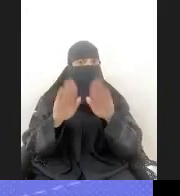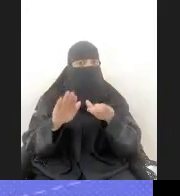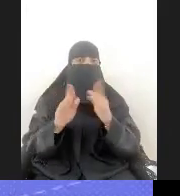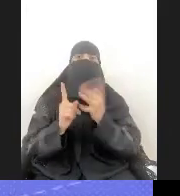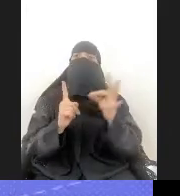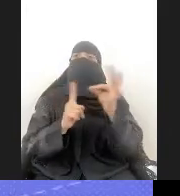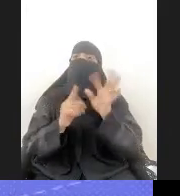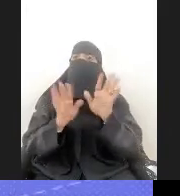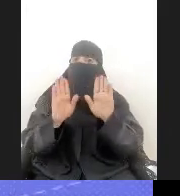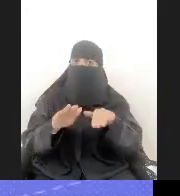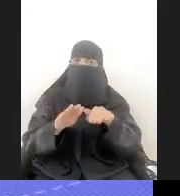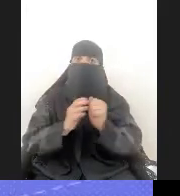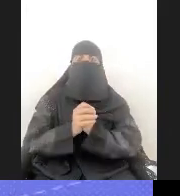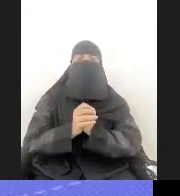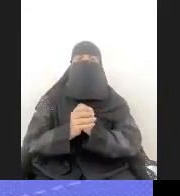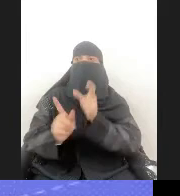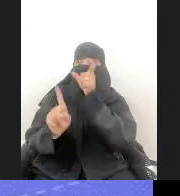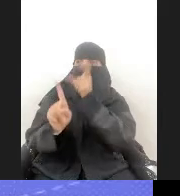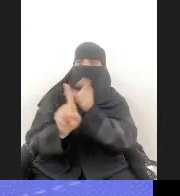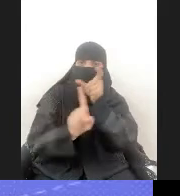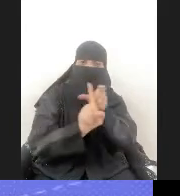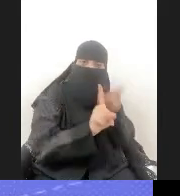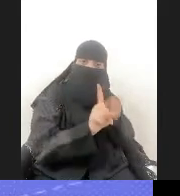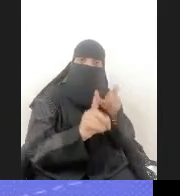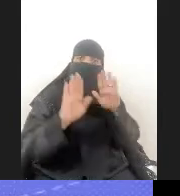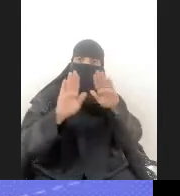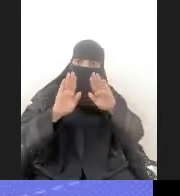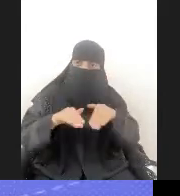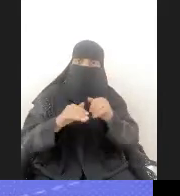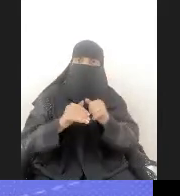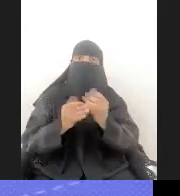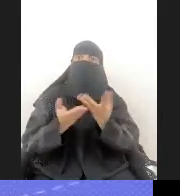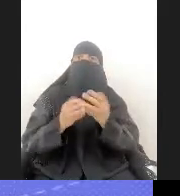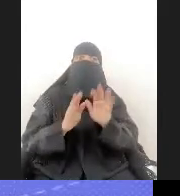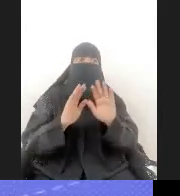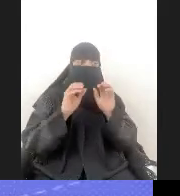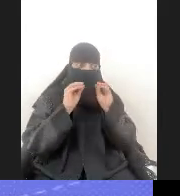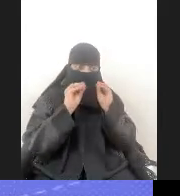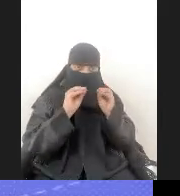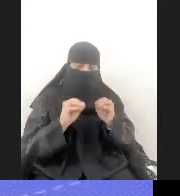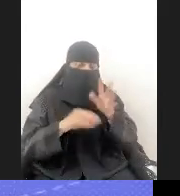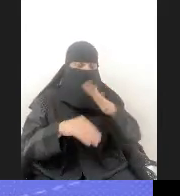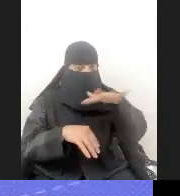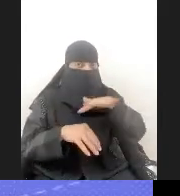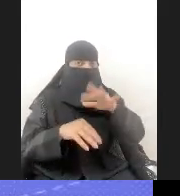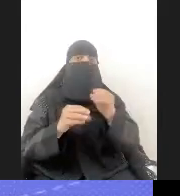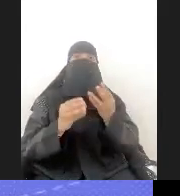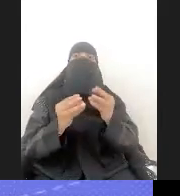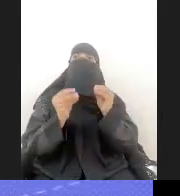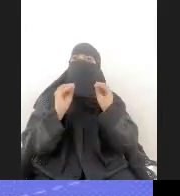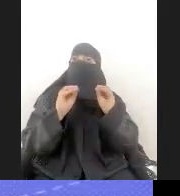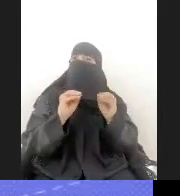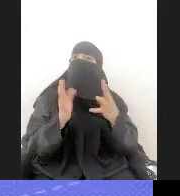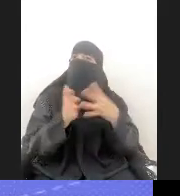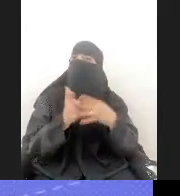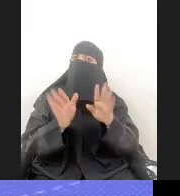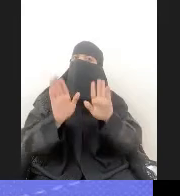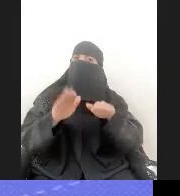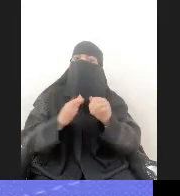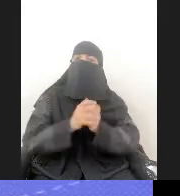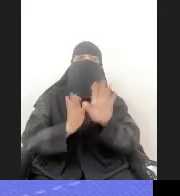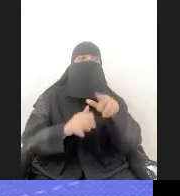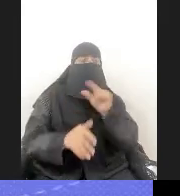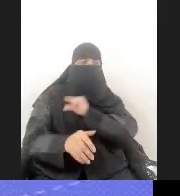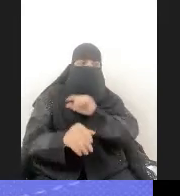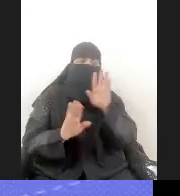الفئات المستهدفة موجودة سواء كانت التعليم العام أو العالي. أنا والله بدرس طلاب البكالوريوس من المستوى الثاني في المحتوى الفلاني، هذا طلابي أنا أعرفهم،